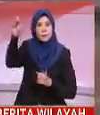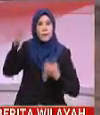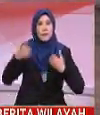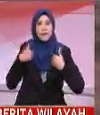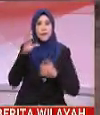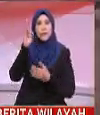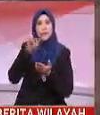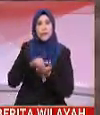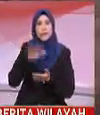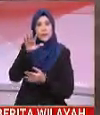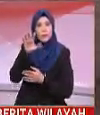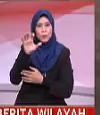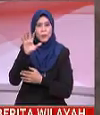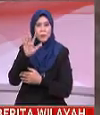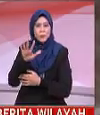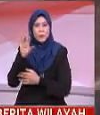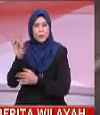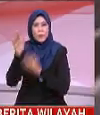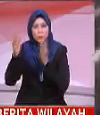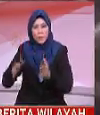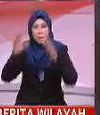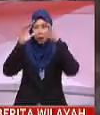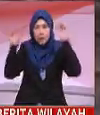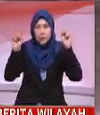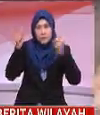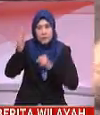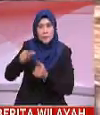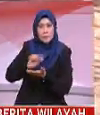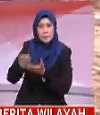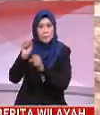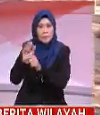terdapat 7,578 majikan yang menggaji